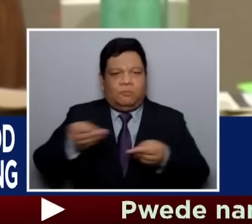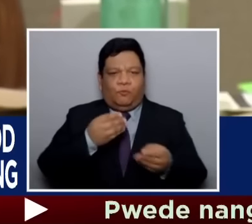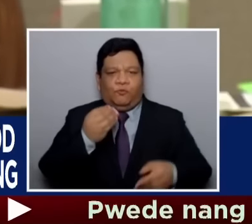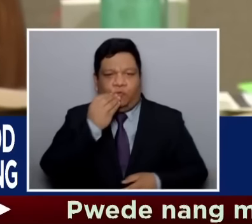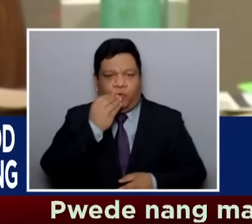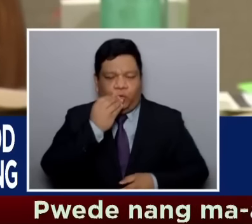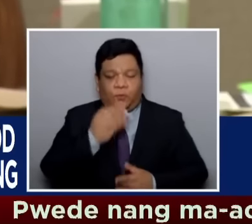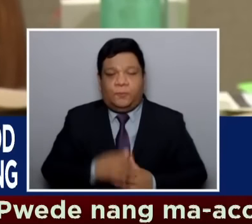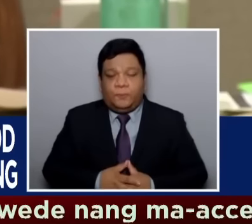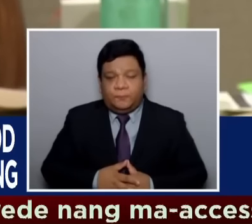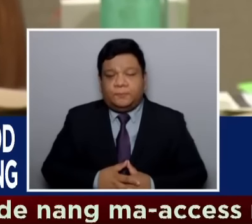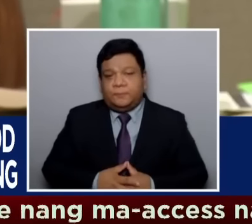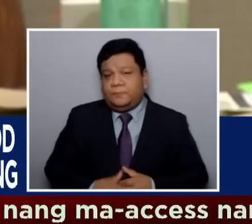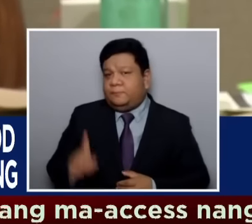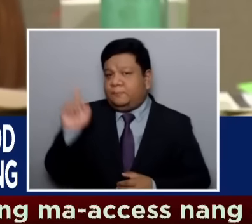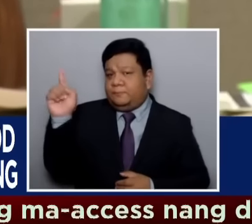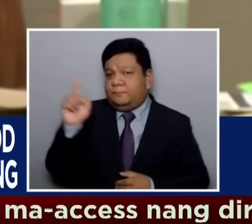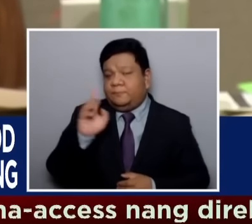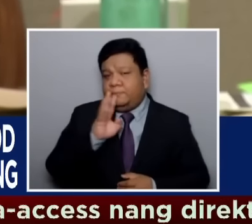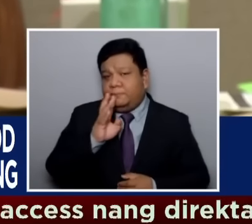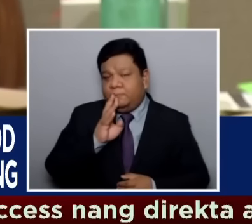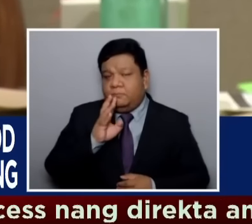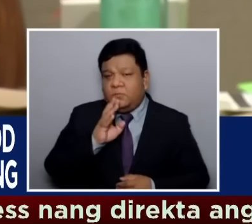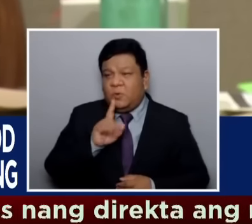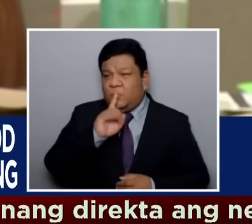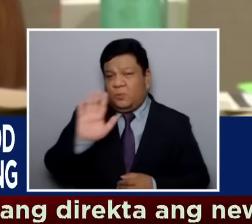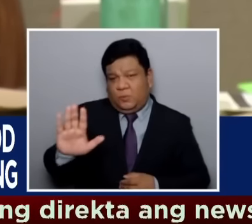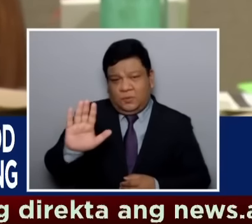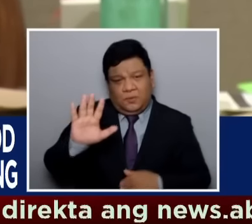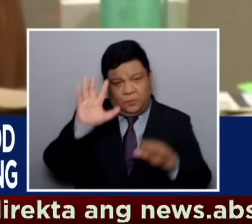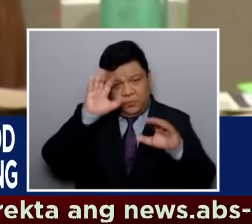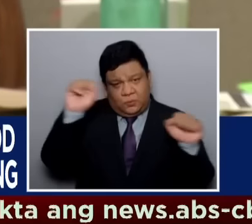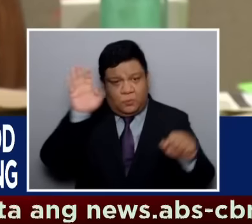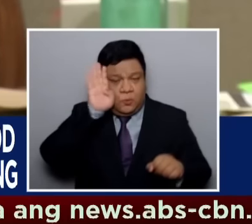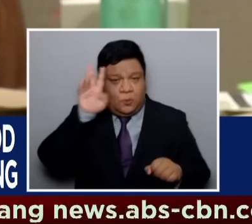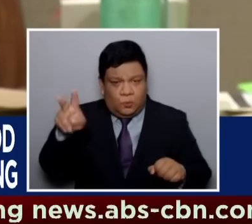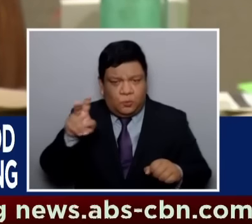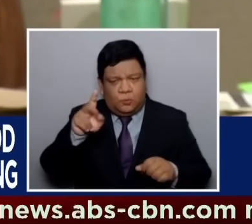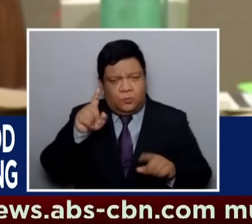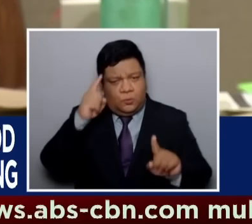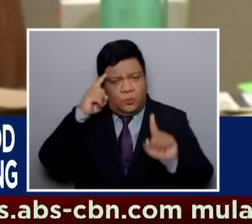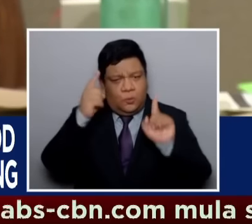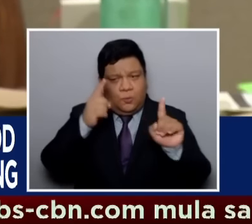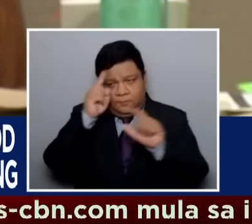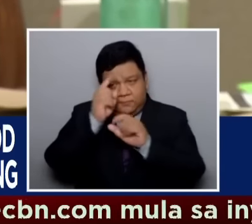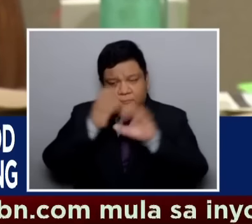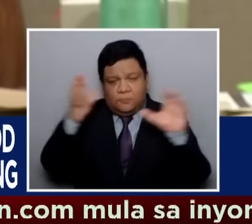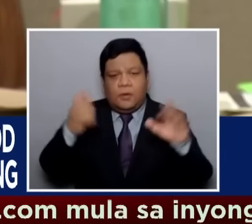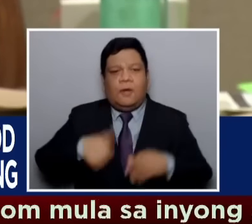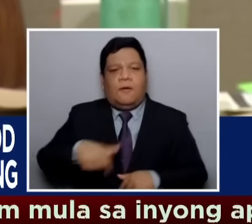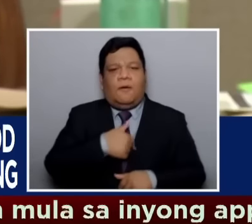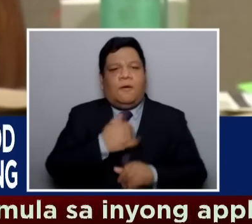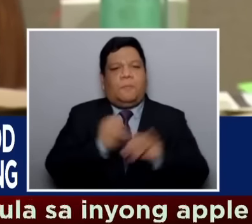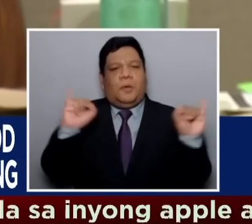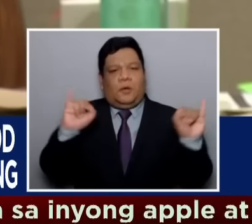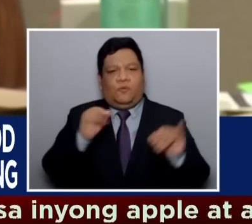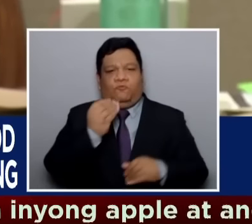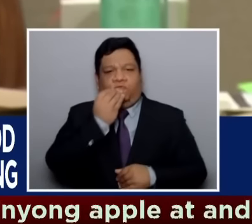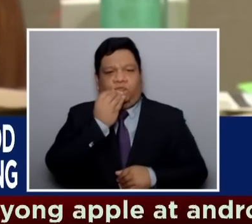is his vision for us not only to have food security but food sovereignty, meaning we don't have to rely